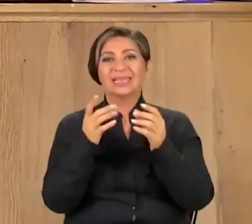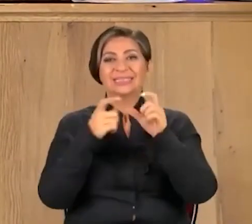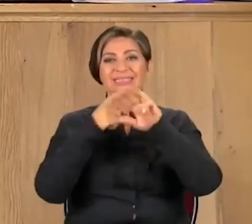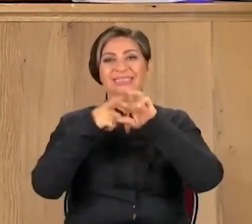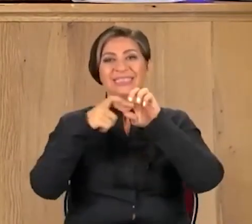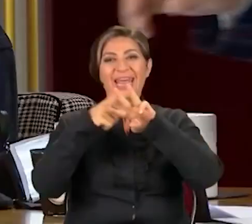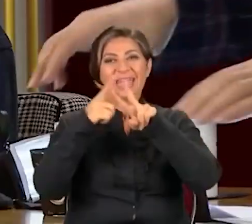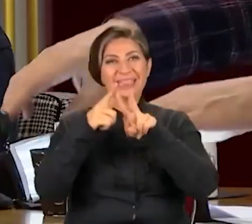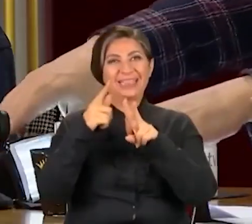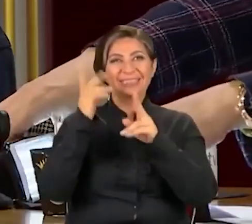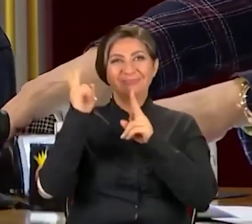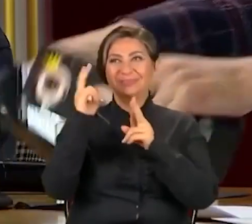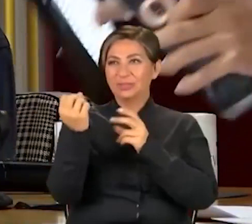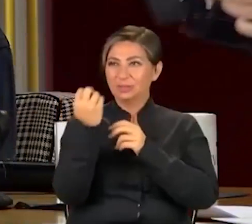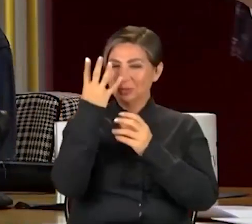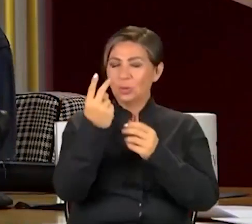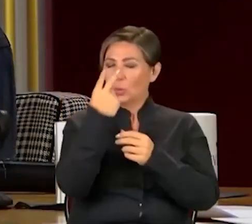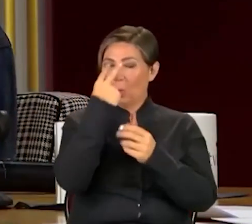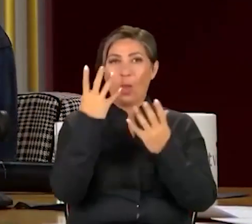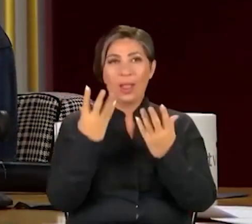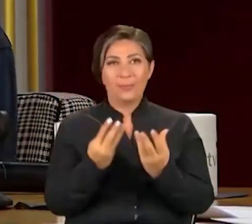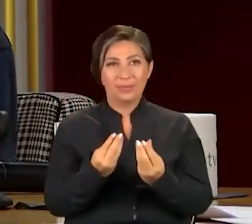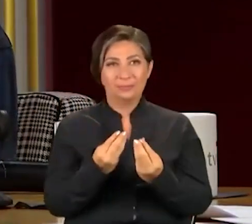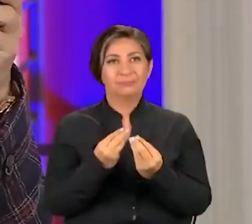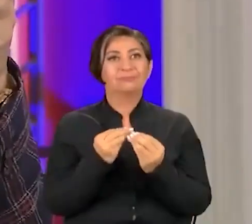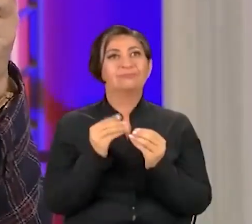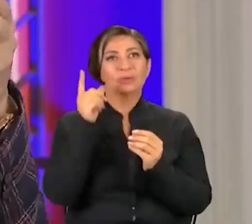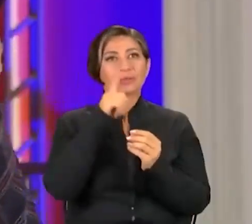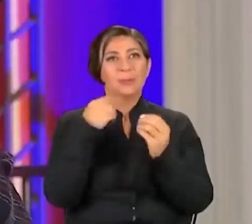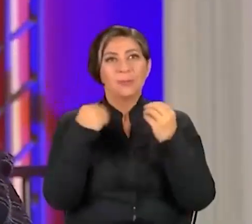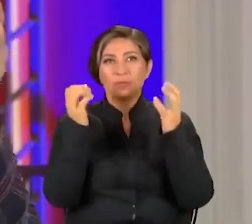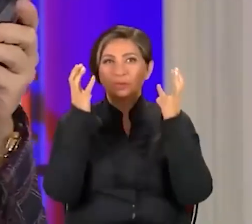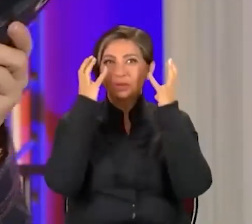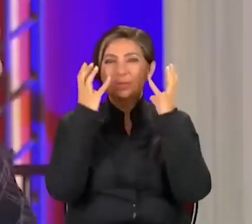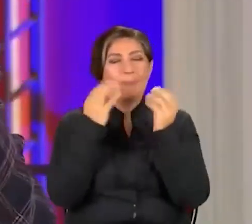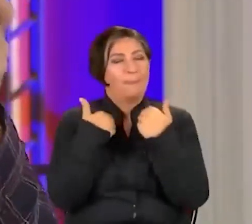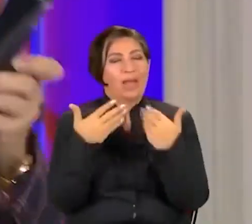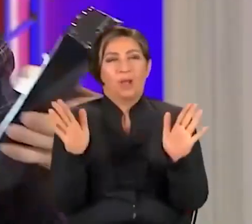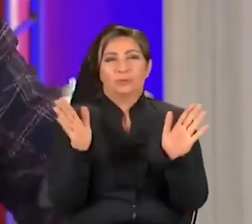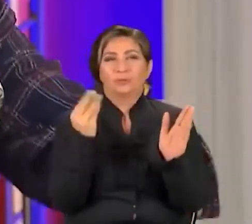Serengil ışığı olursa kör olmayalım diye. Evet. Seren Serengil ışığına bayılıyoruz.